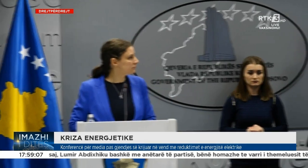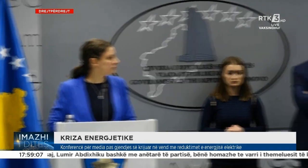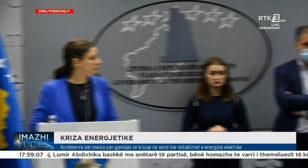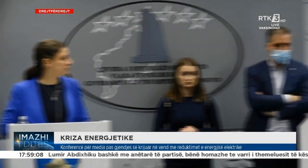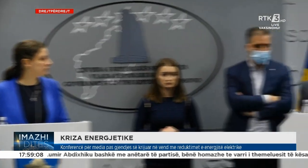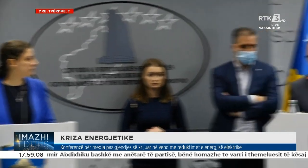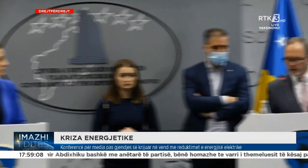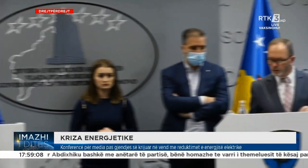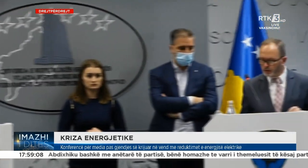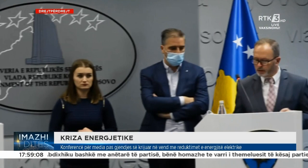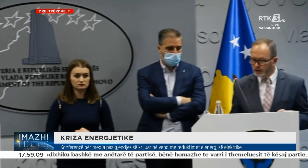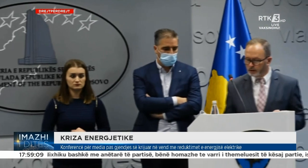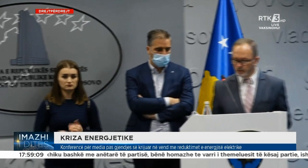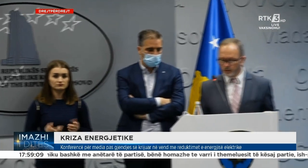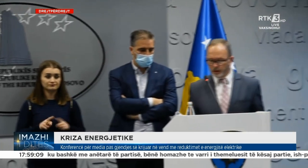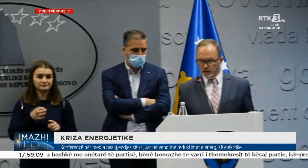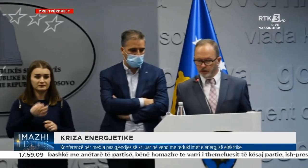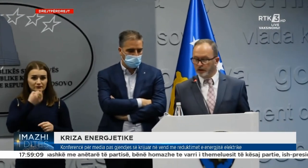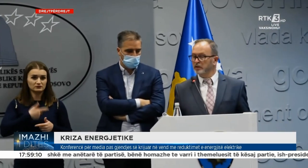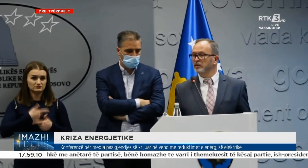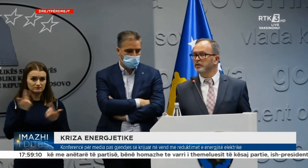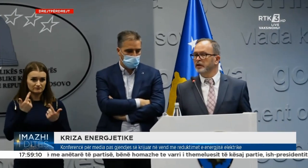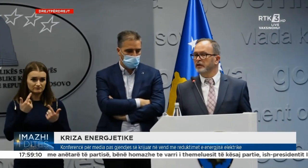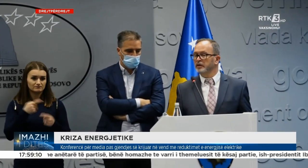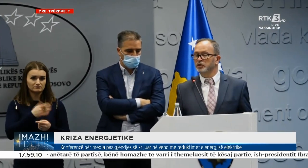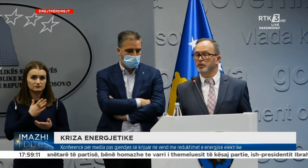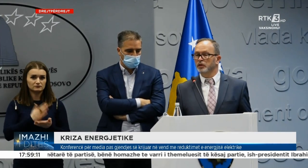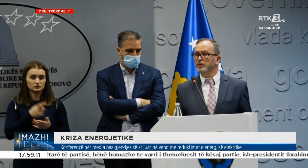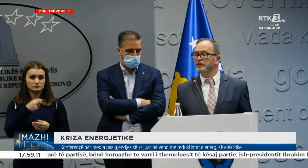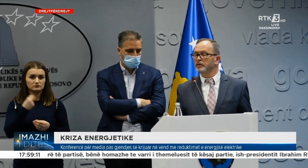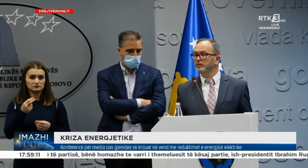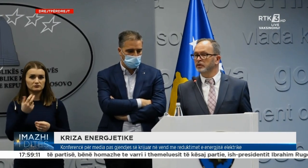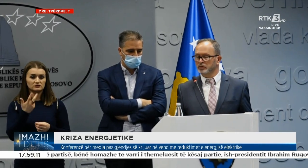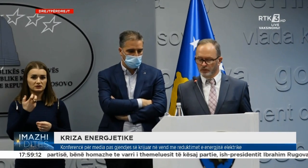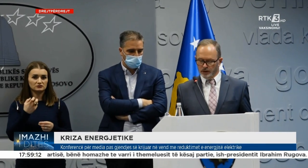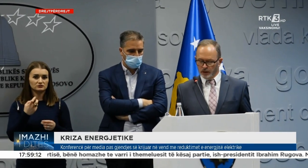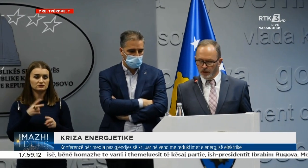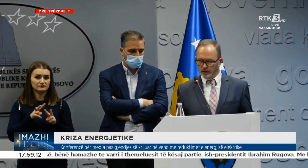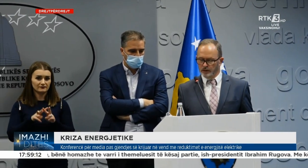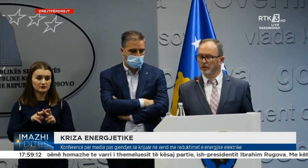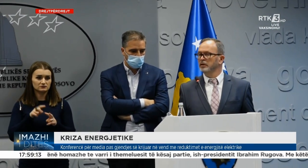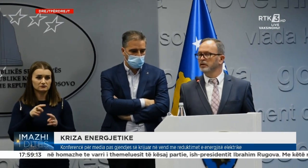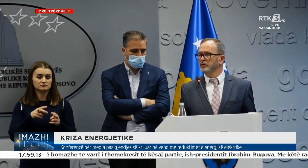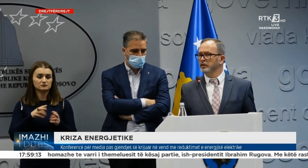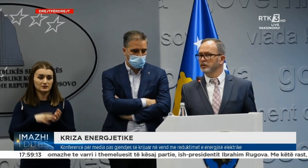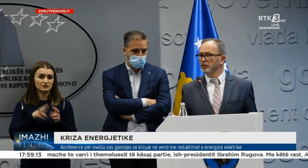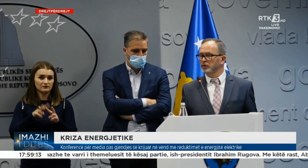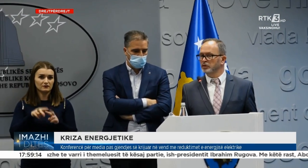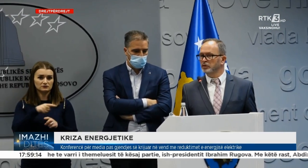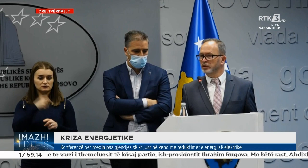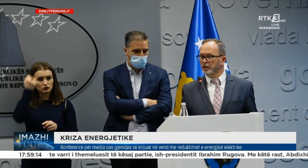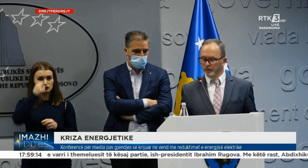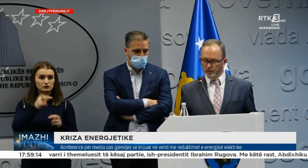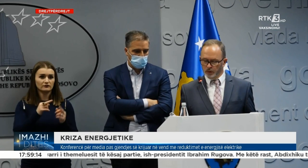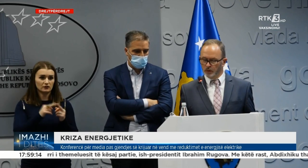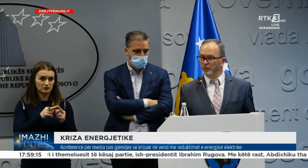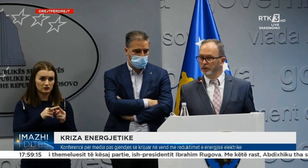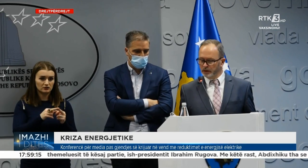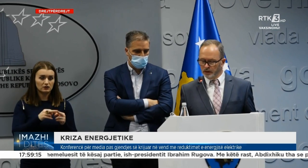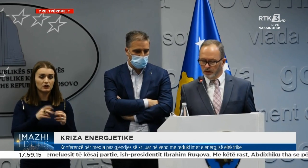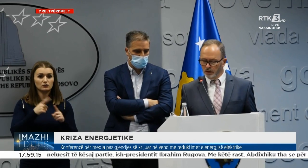Për ta qartësuar edhe një herë, unë thash që 390 megawatt është prodhimi vetëm në Kosovën A. Do të kurishtot edhe bloku